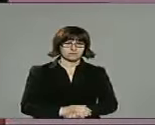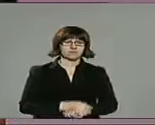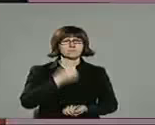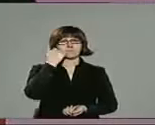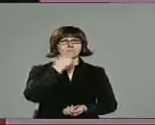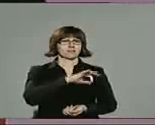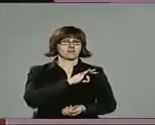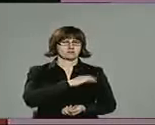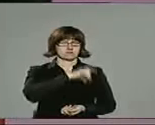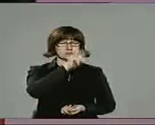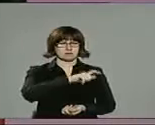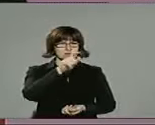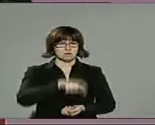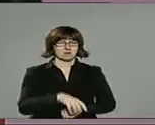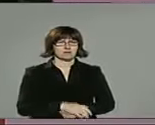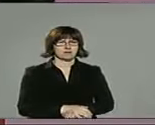Liebe Genossinnen und Genossen,